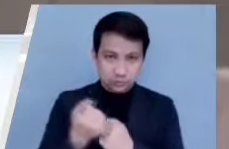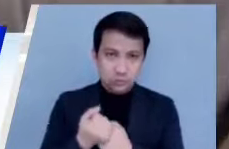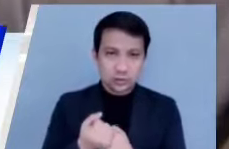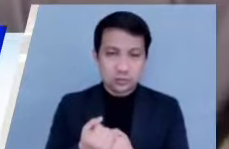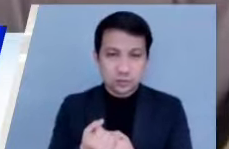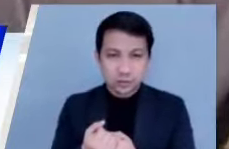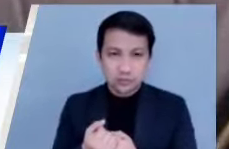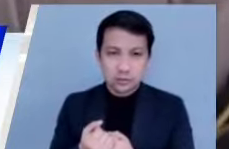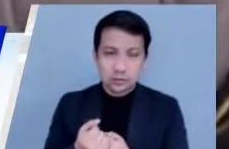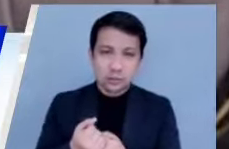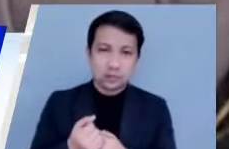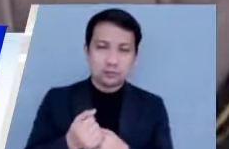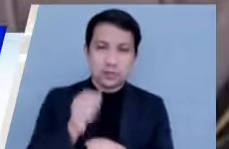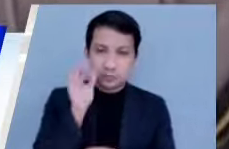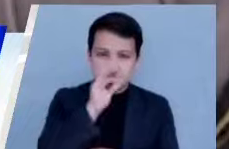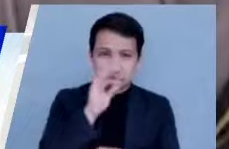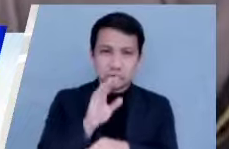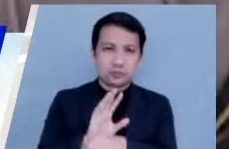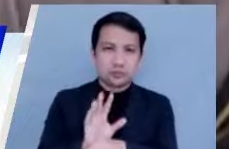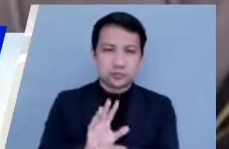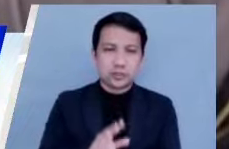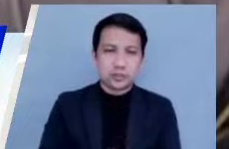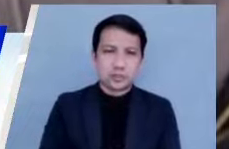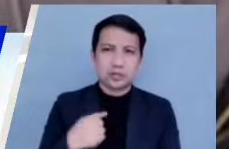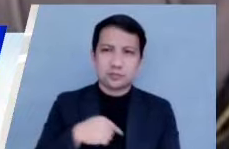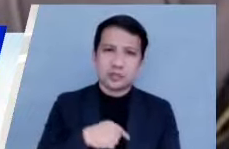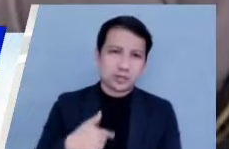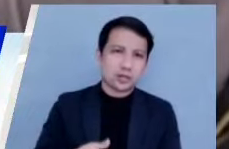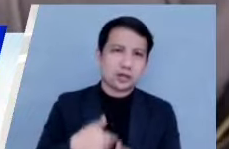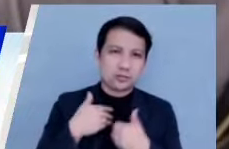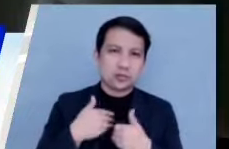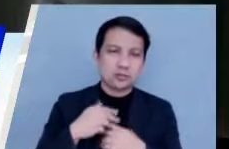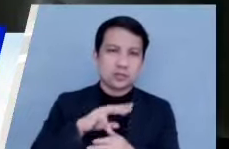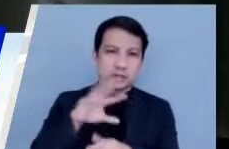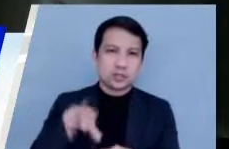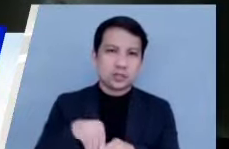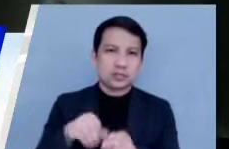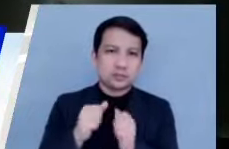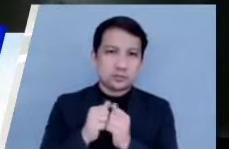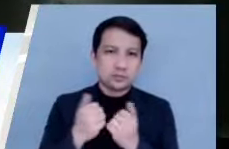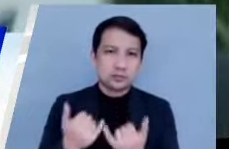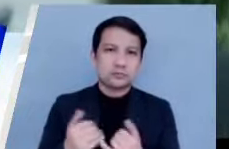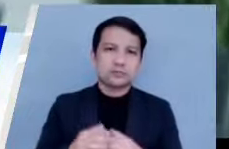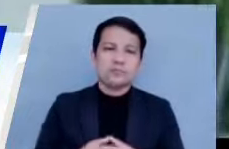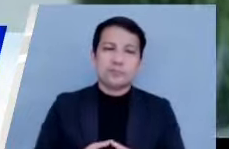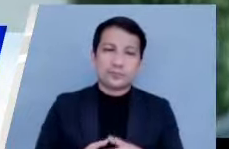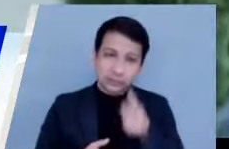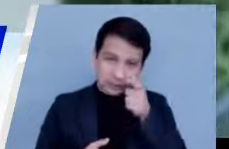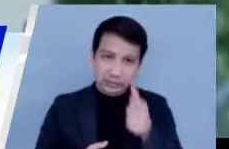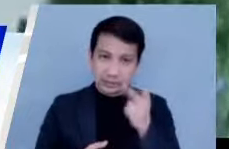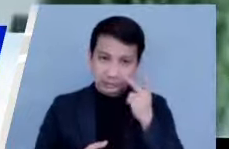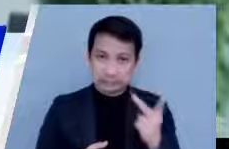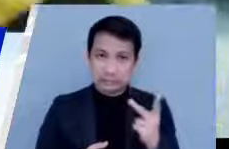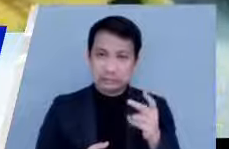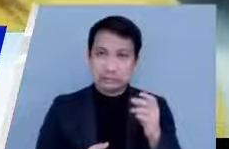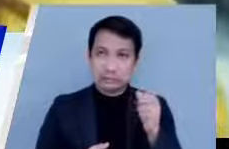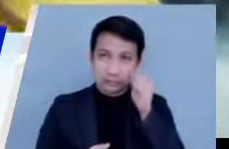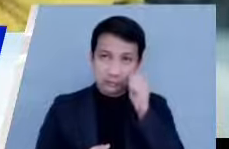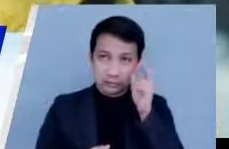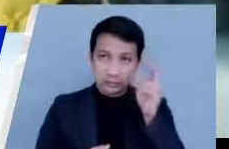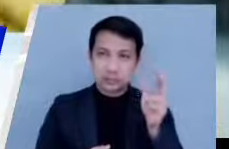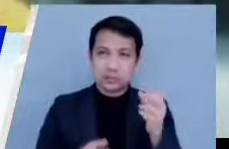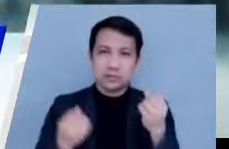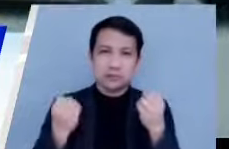gawang Pinoy. Nakaka-proud lang na nagiging parte tayo ng ganon. Tingin na Alden at Kath, bukod sa marami